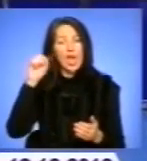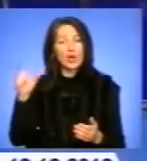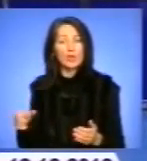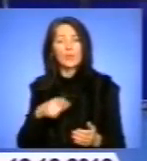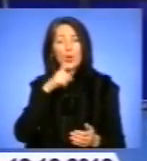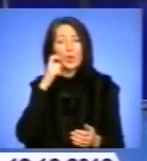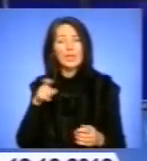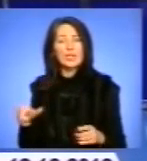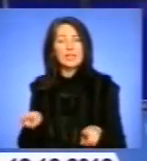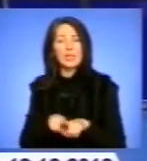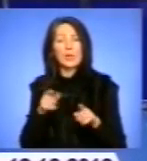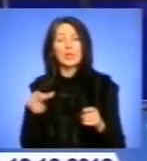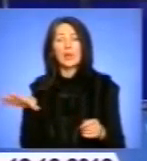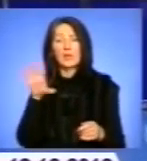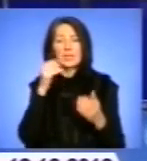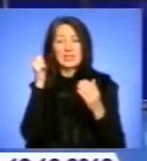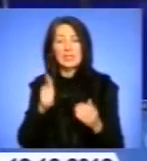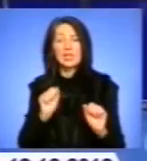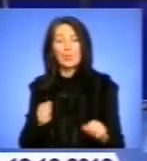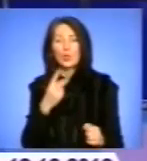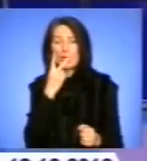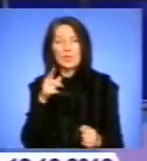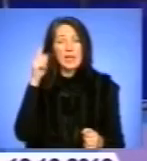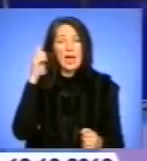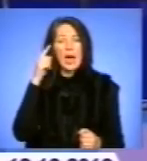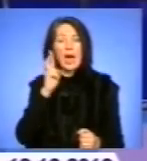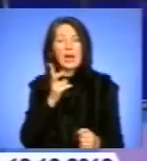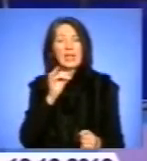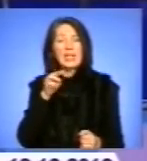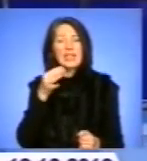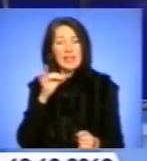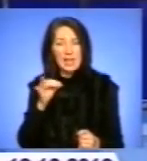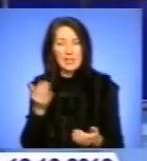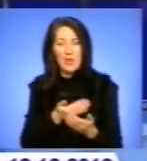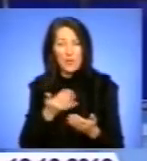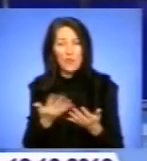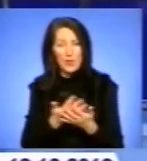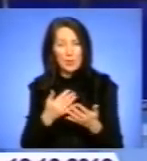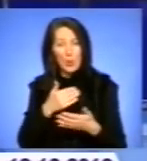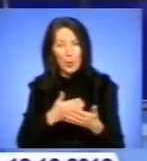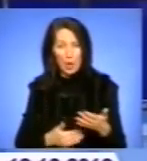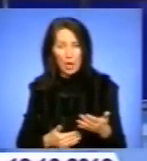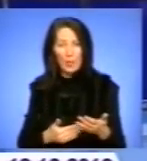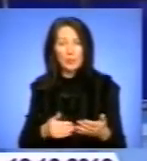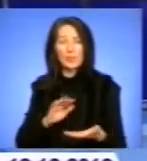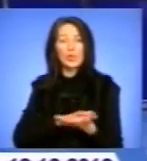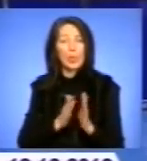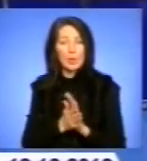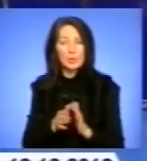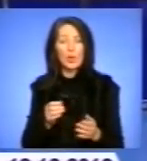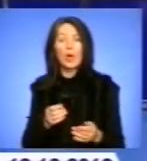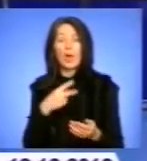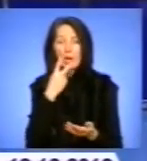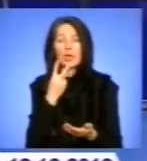Українці тепер цілий тиждень зможуть дивитися китайські фільми та програми. Держкомтелерадіо та Хелузинське телебачення домовилися про трансляцію